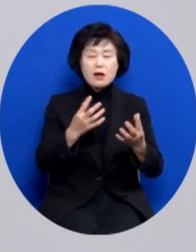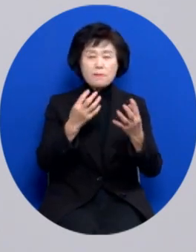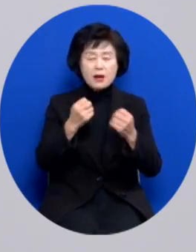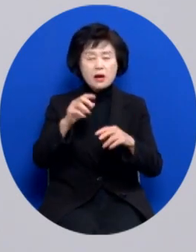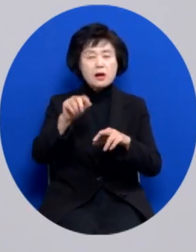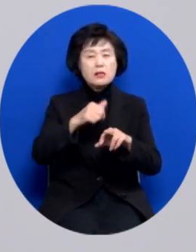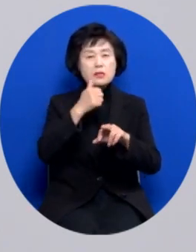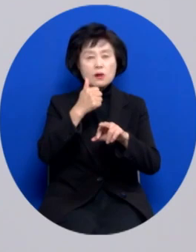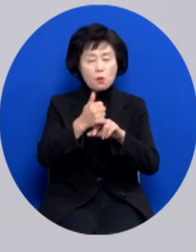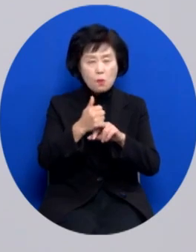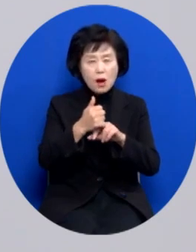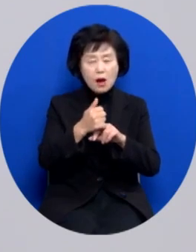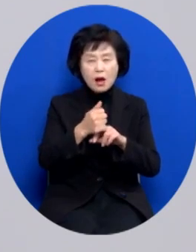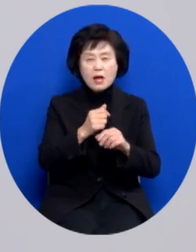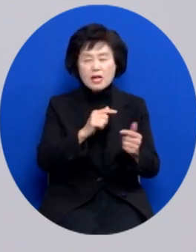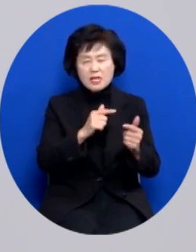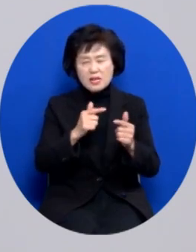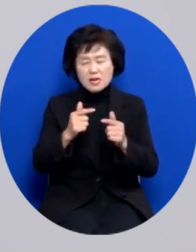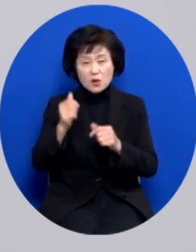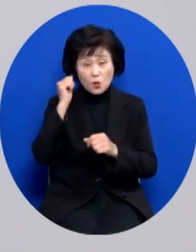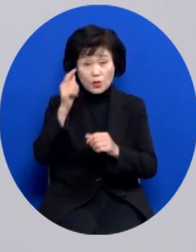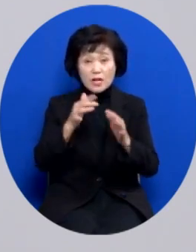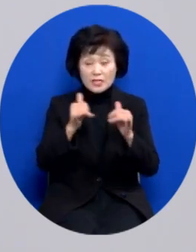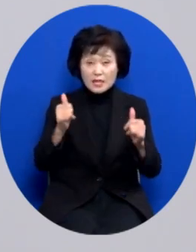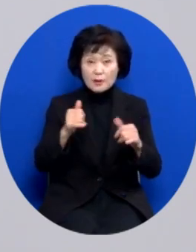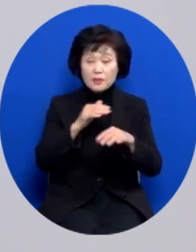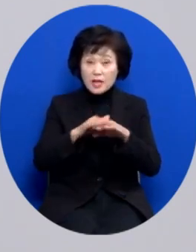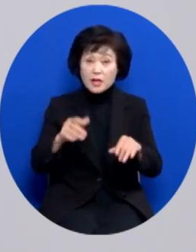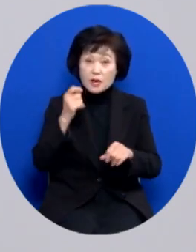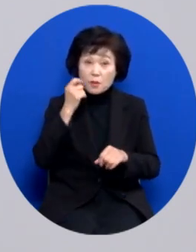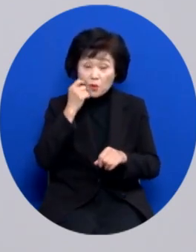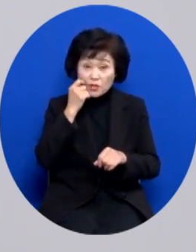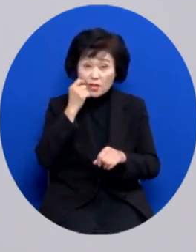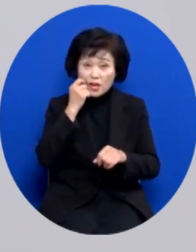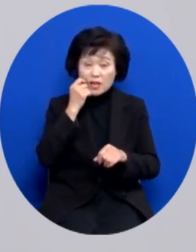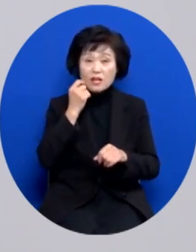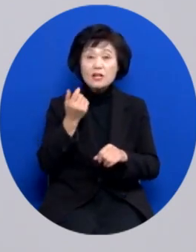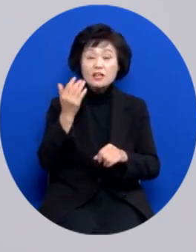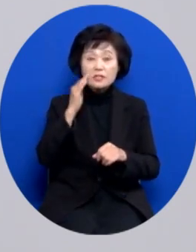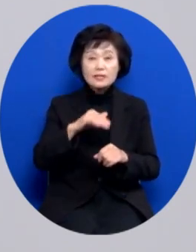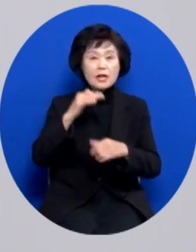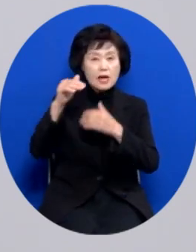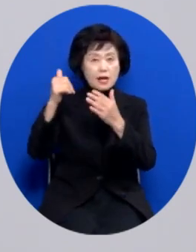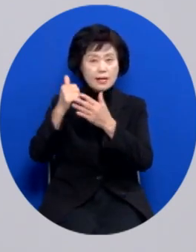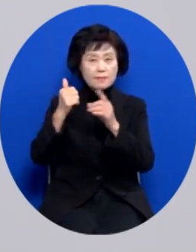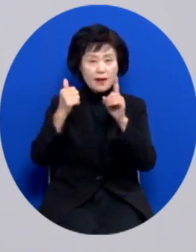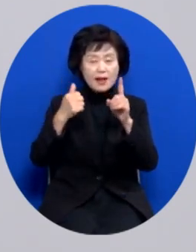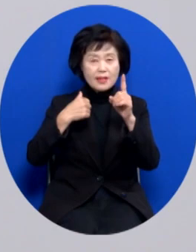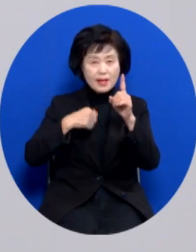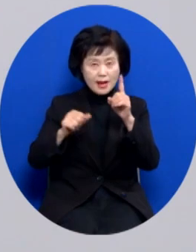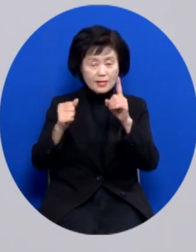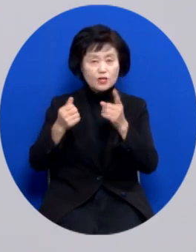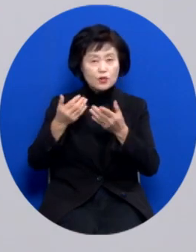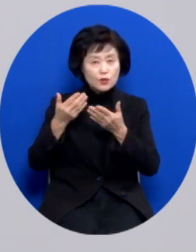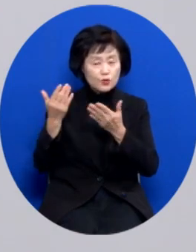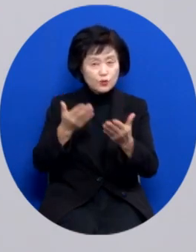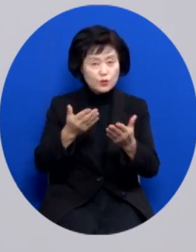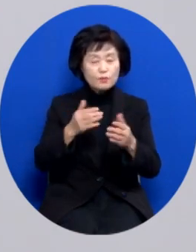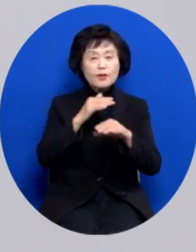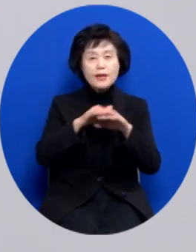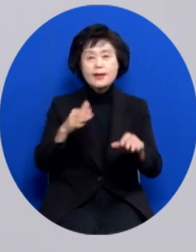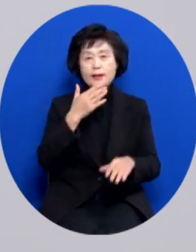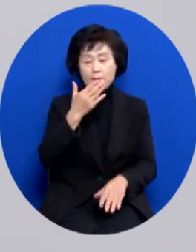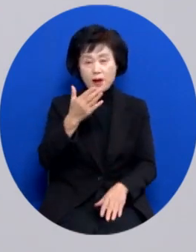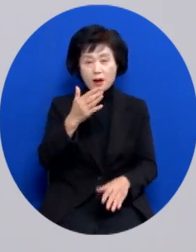학자들과 성인들이 할수 없었던 문제를 한 아들을 주심으로 하나님 자신이 해결하십니다.